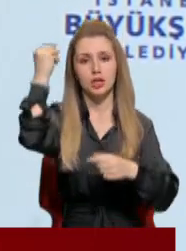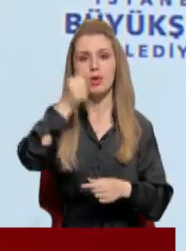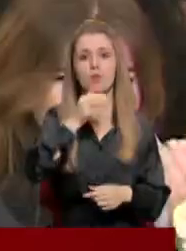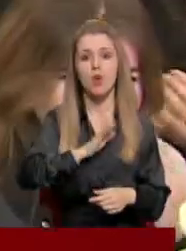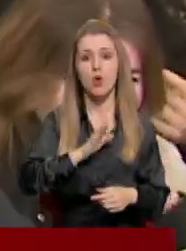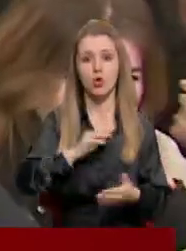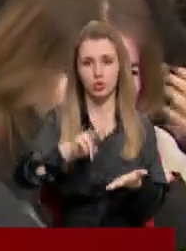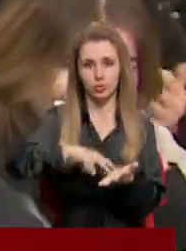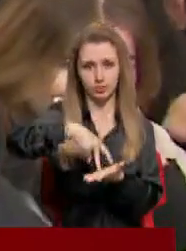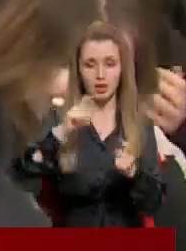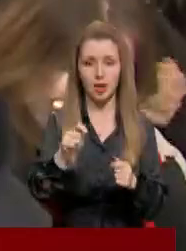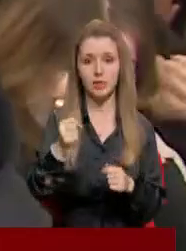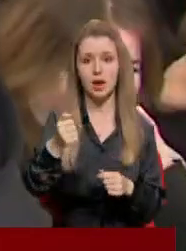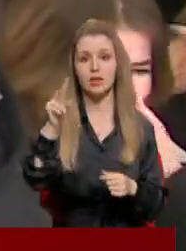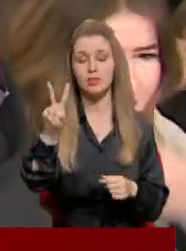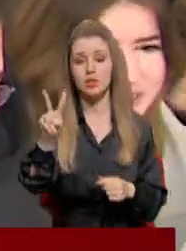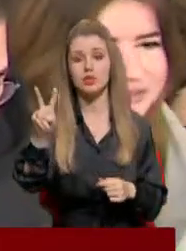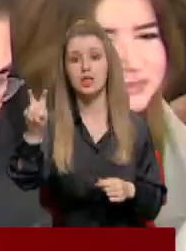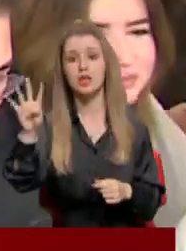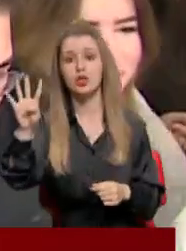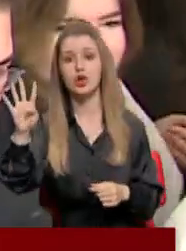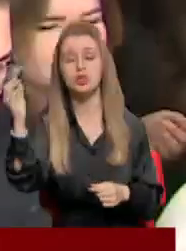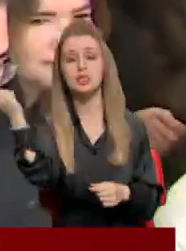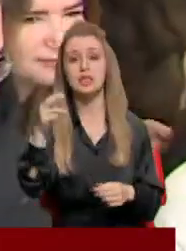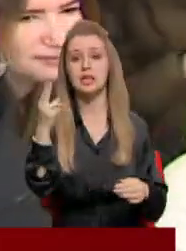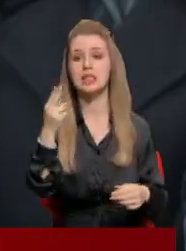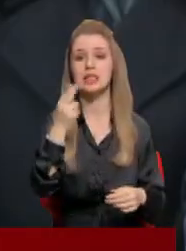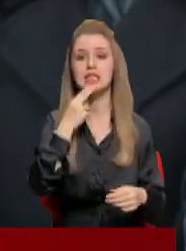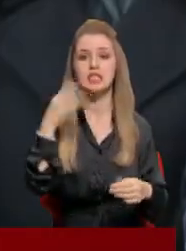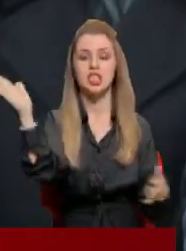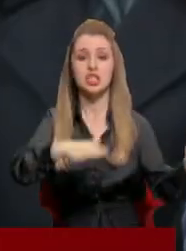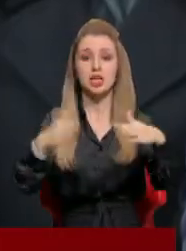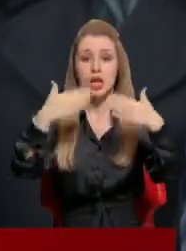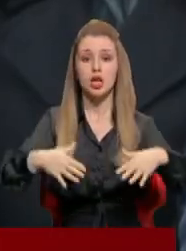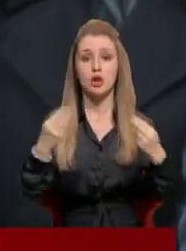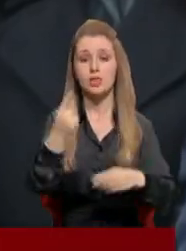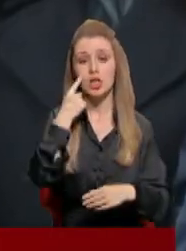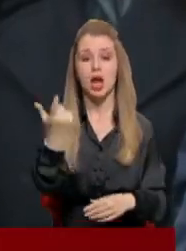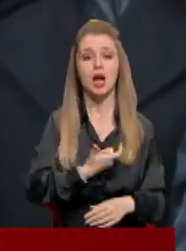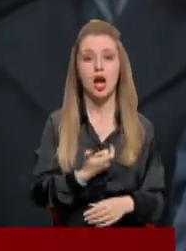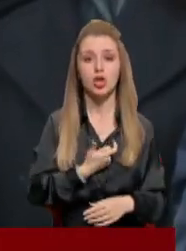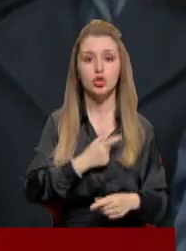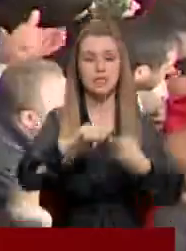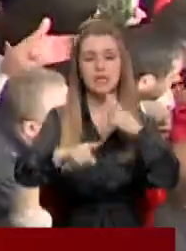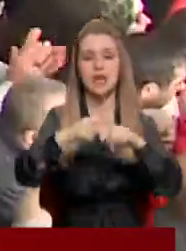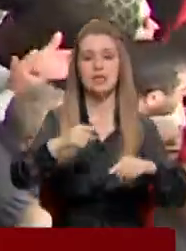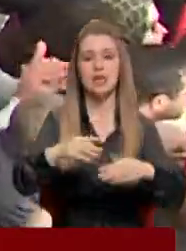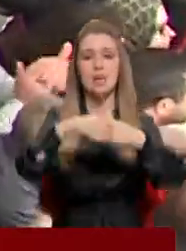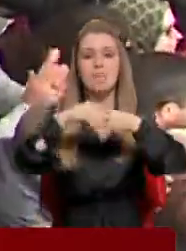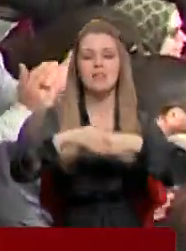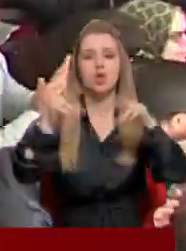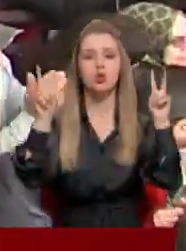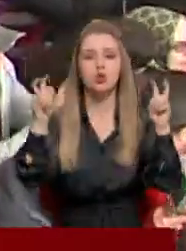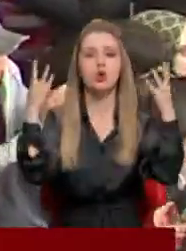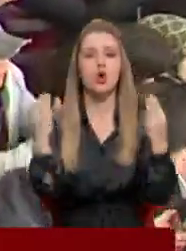İmamoğlu çıktı kürsüye. 6.284 sayılı kadına karşı şiddetin önlenmesine dair kanunun siyasi pazarlık